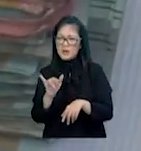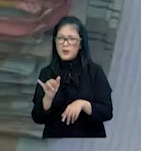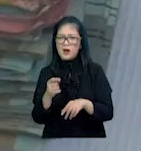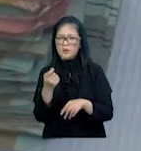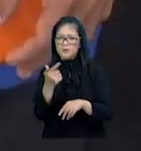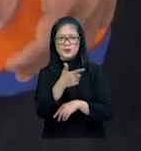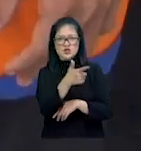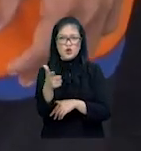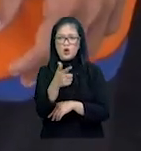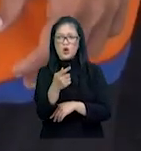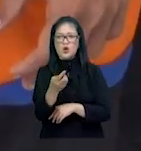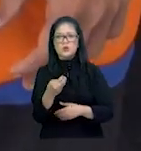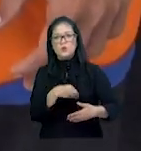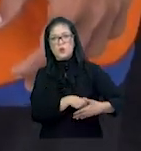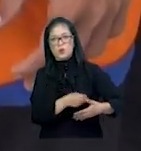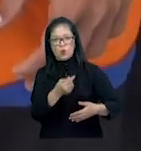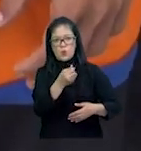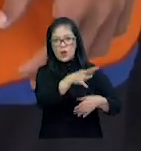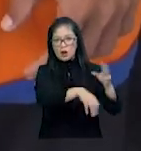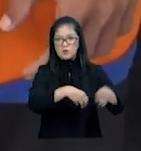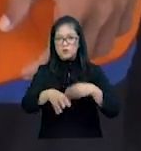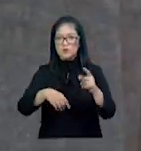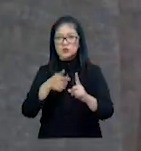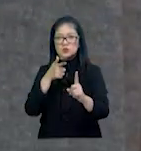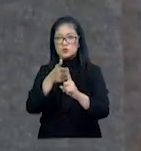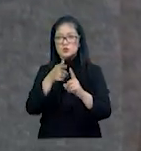pelaku kini ditahan di Mapolsek Gayungan, terancam hukuman 7